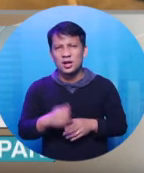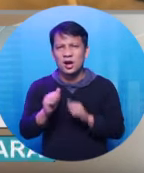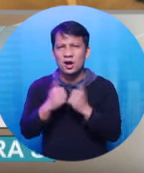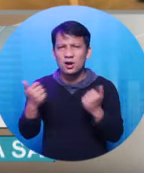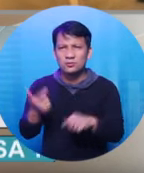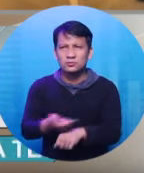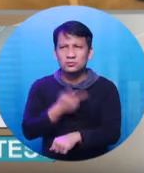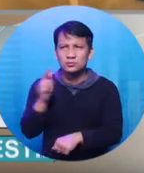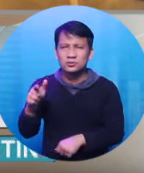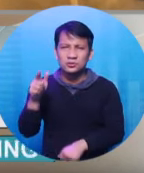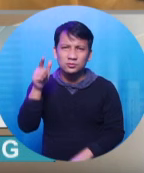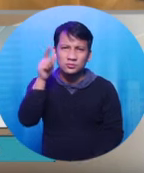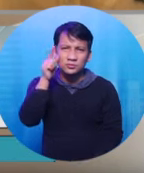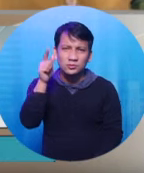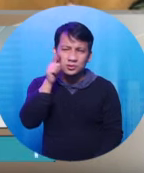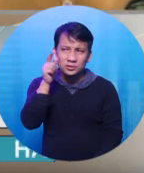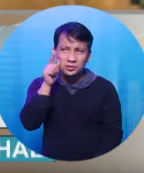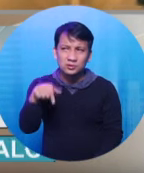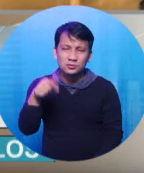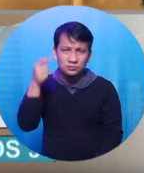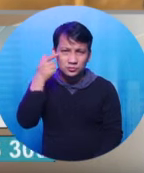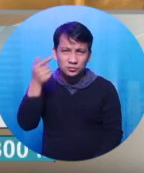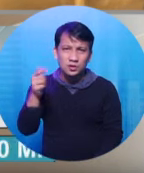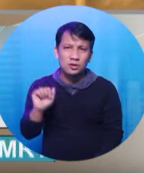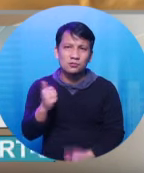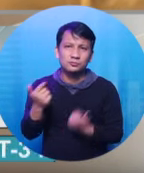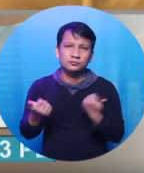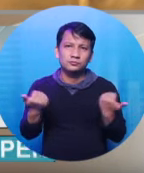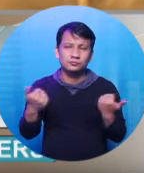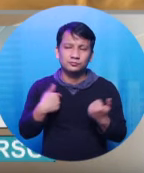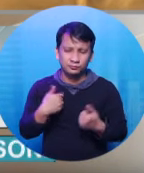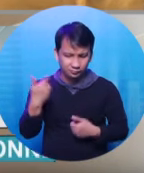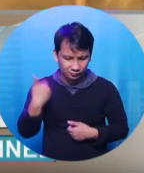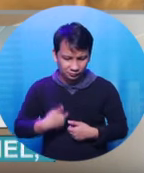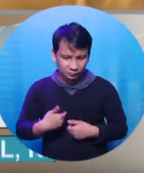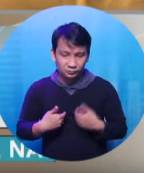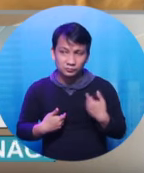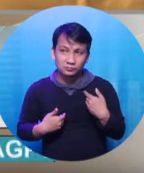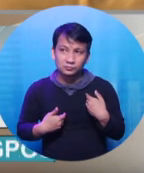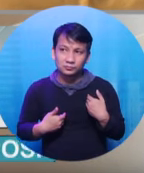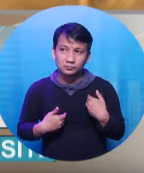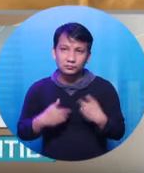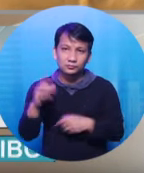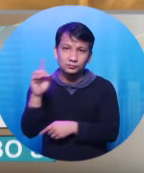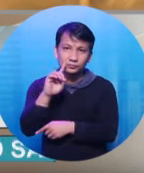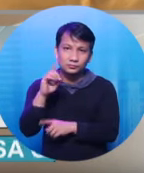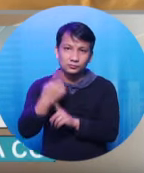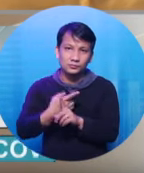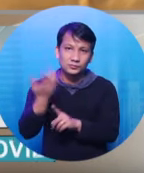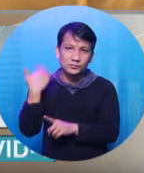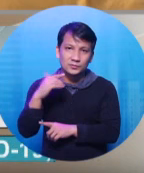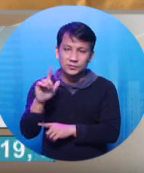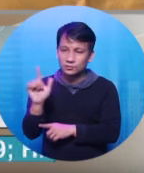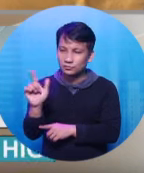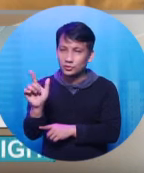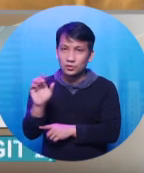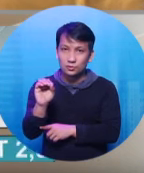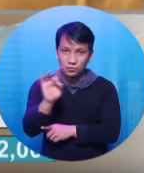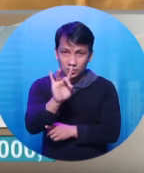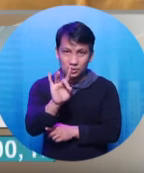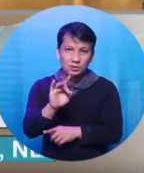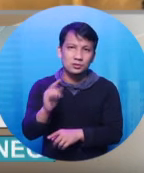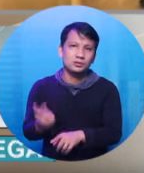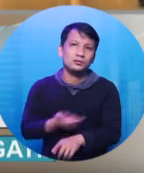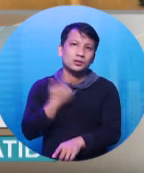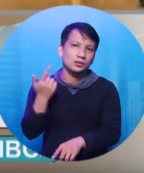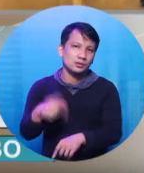dyan, Ma'am Leni, kayong dalawa ni Ma'am Georgina? Ako po dumating dito is December 1 of 2008. Tagal